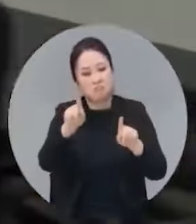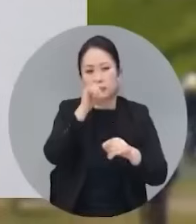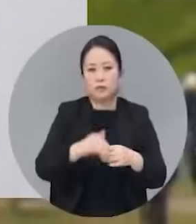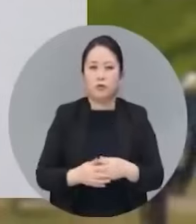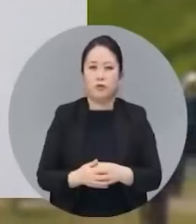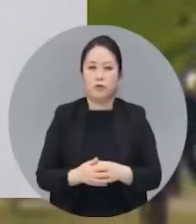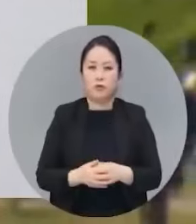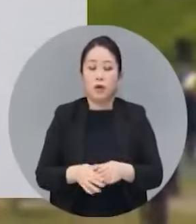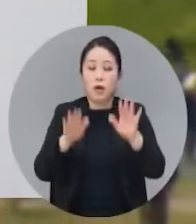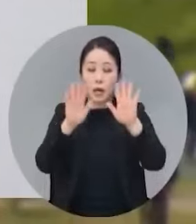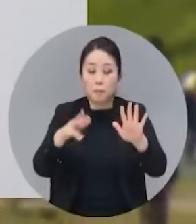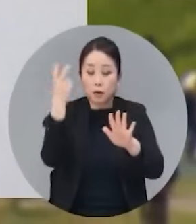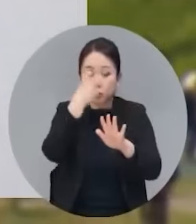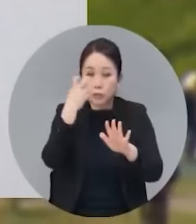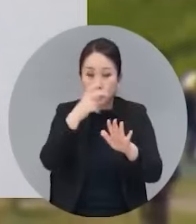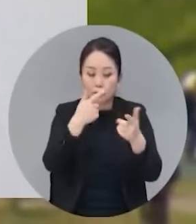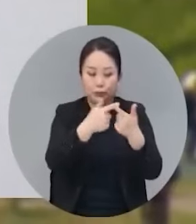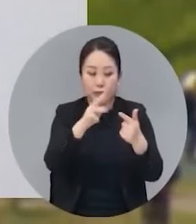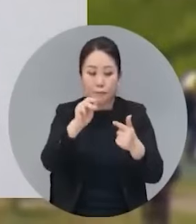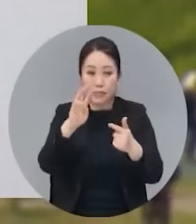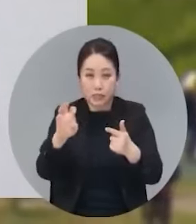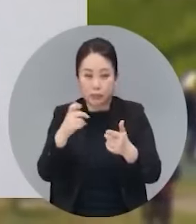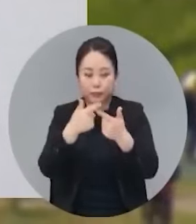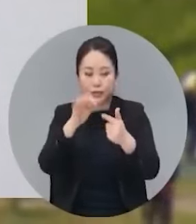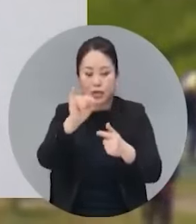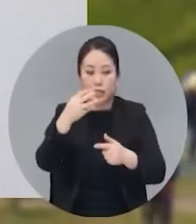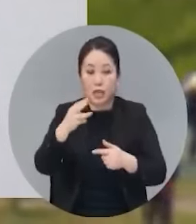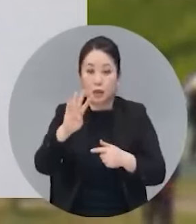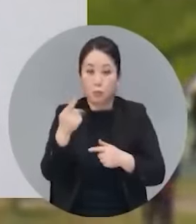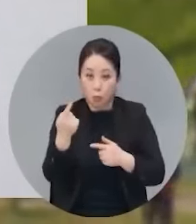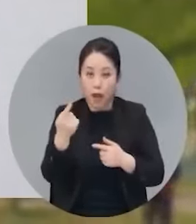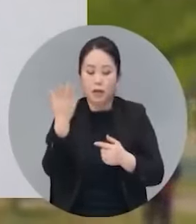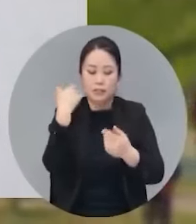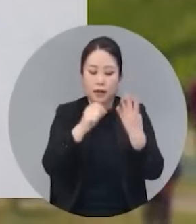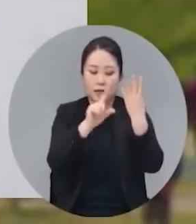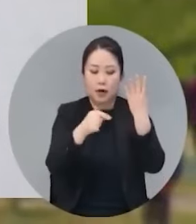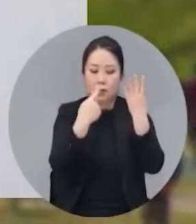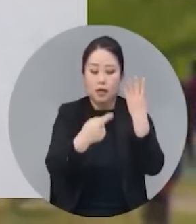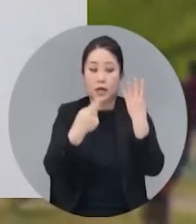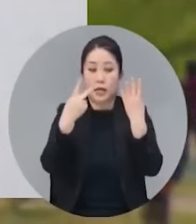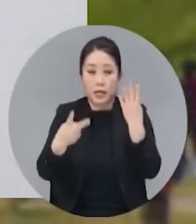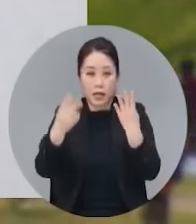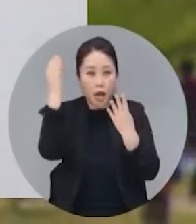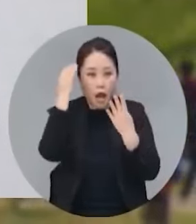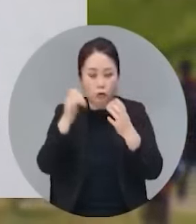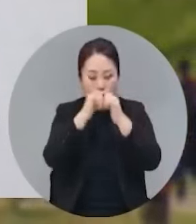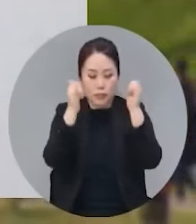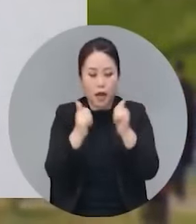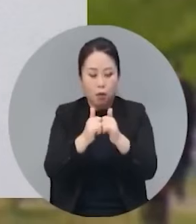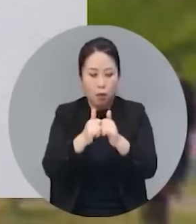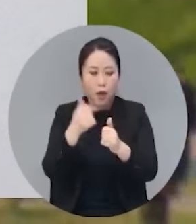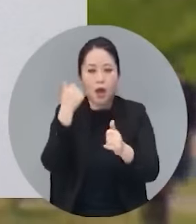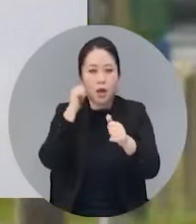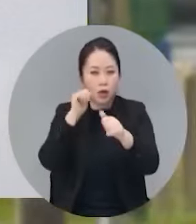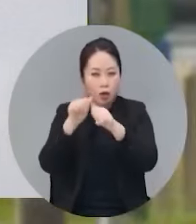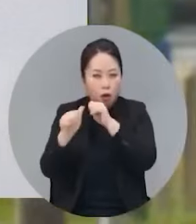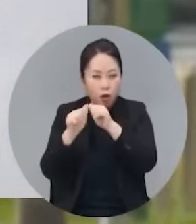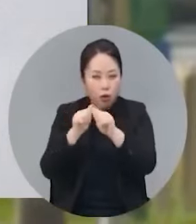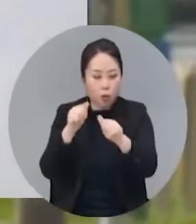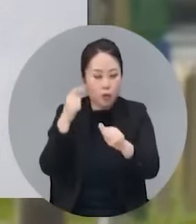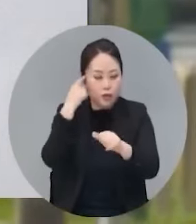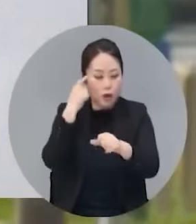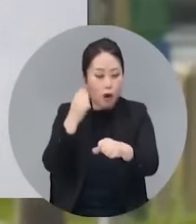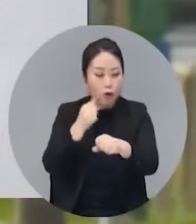달라졌습니다. 이번 여론조사는 부산 MBC와 부산일보가 지난 1일과 2일 한국사회여론연구소의 의뢰해